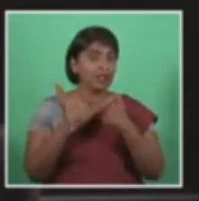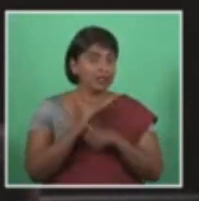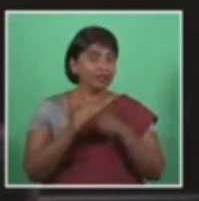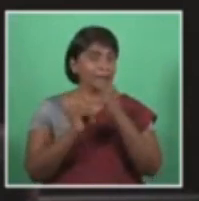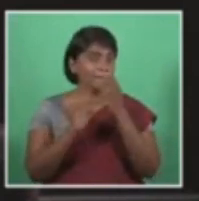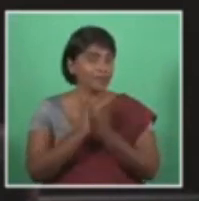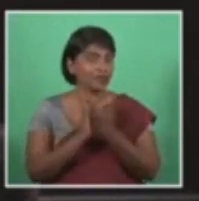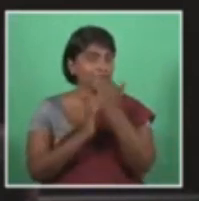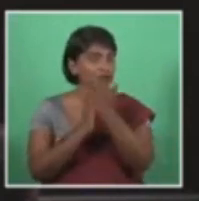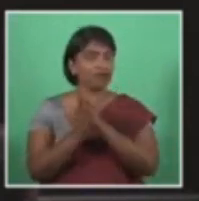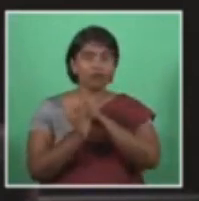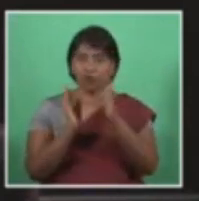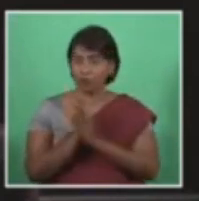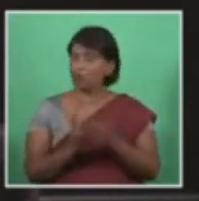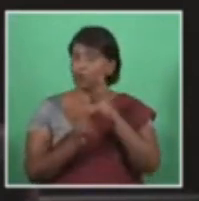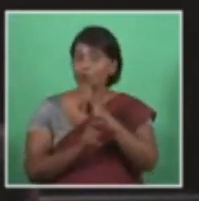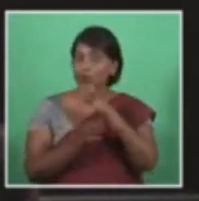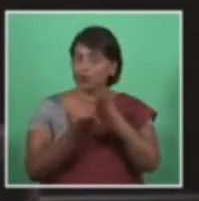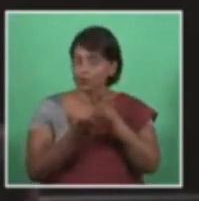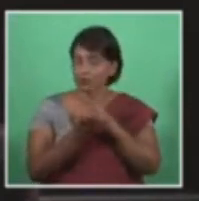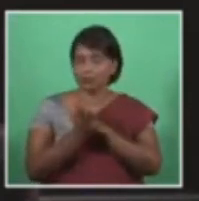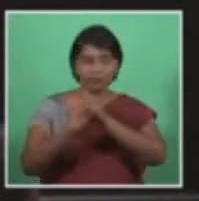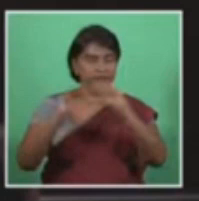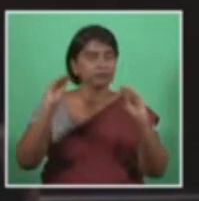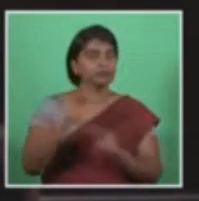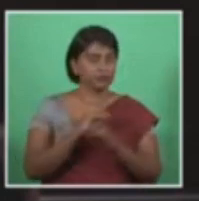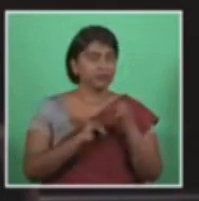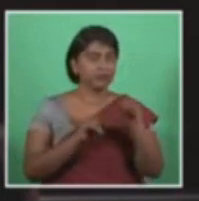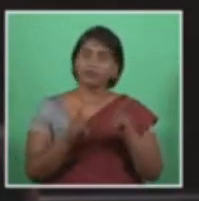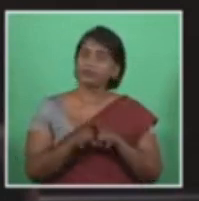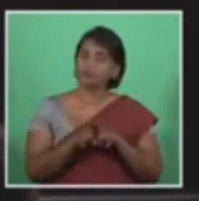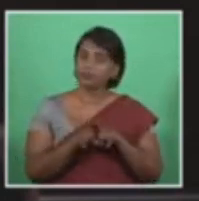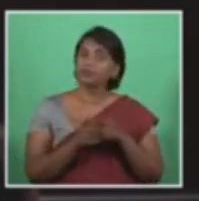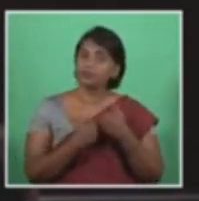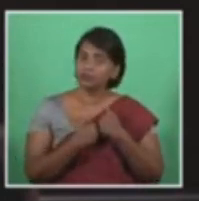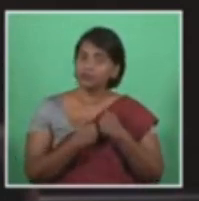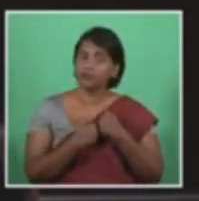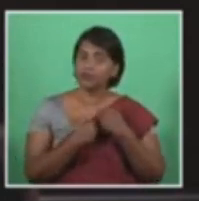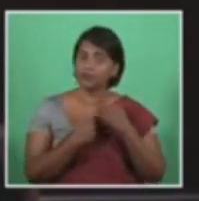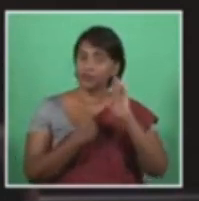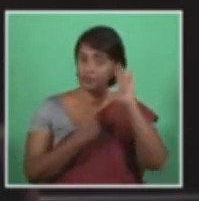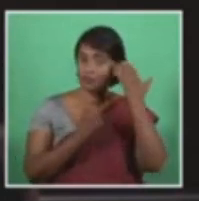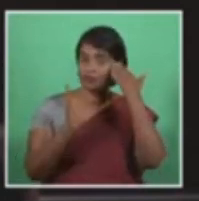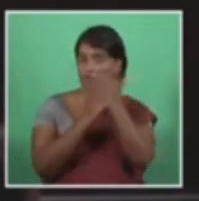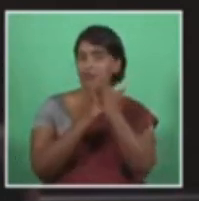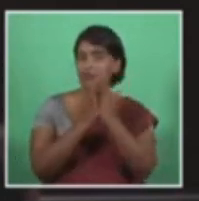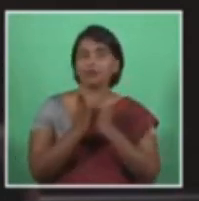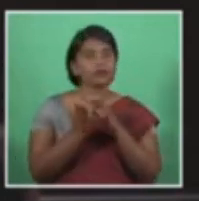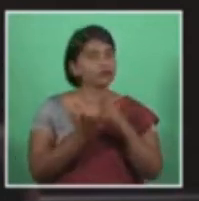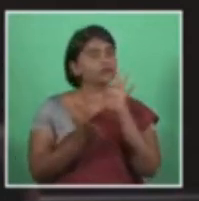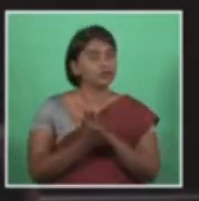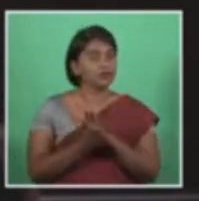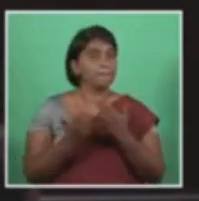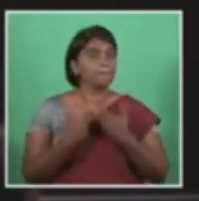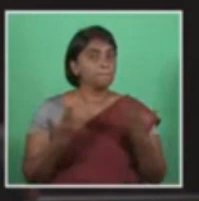අනුව අධිකරණය ගන්න තීන්දුවක් තමයි මෙතනට ගැනෙන්නේ. ඒ නිසා තමයි අපි අර ස්පෙසිෆිකලි මේ පනත් ටික කියලා අපිට ස්පෙසිෆයි කරන්න බැරි